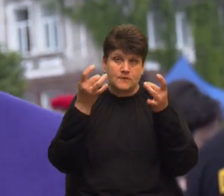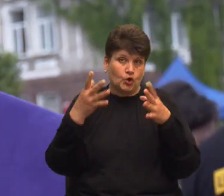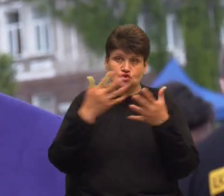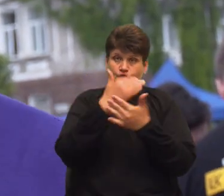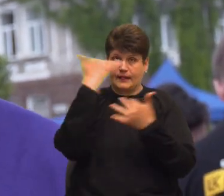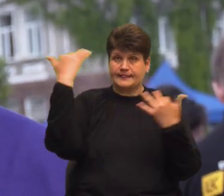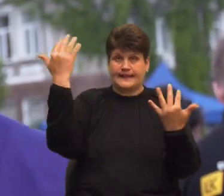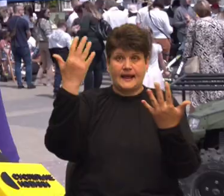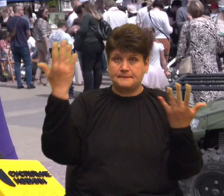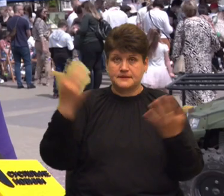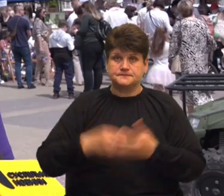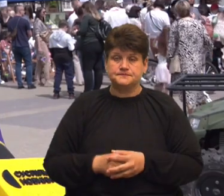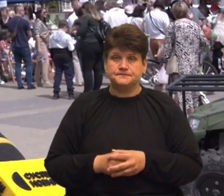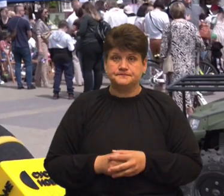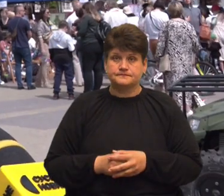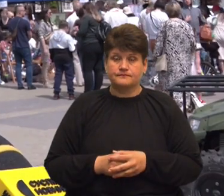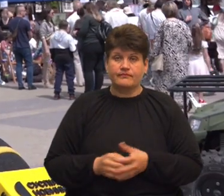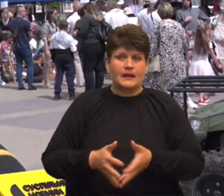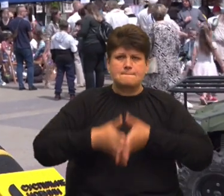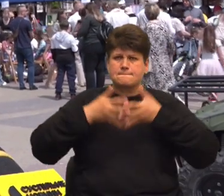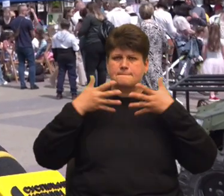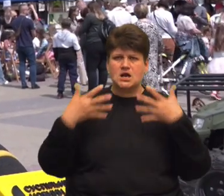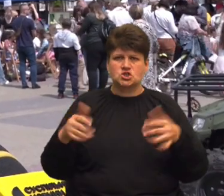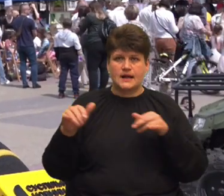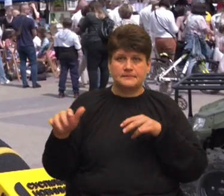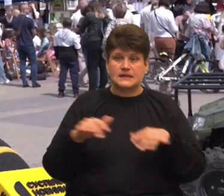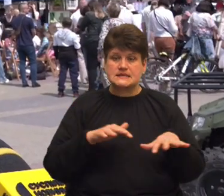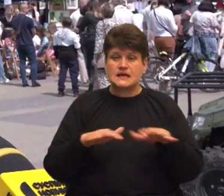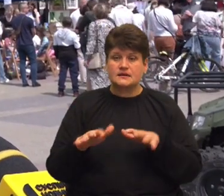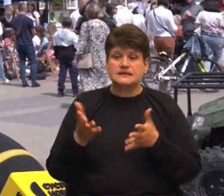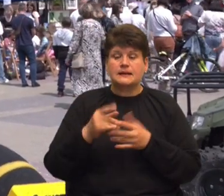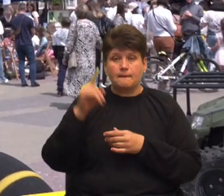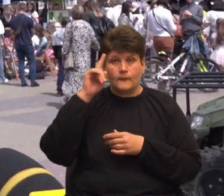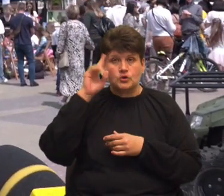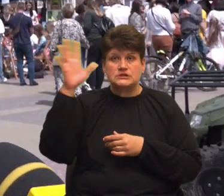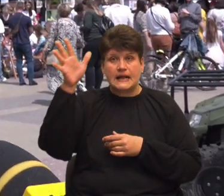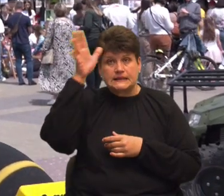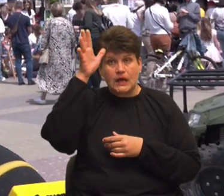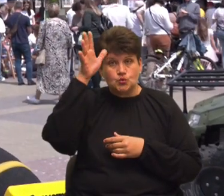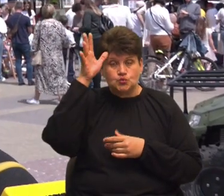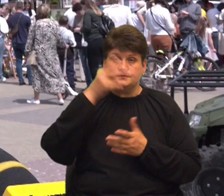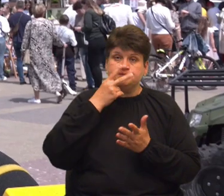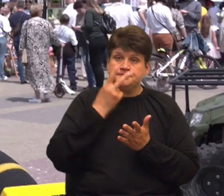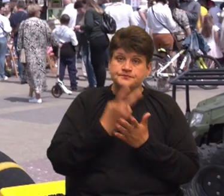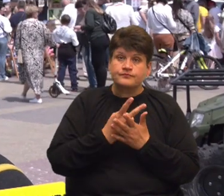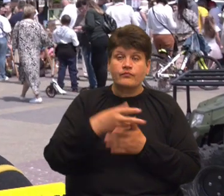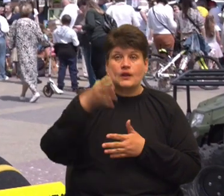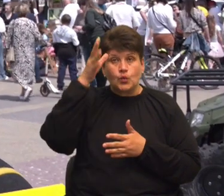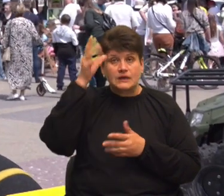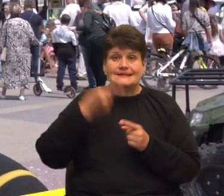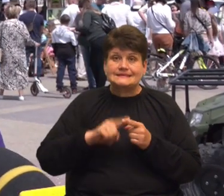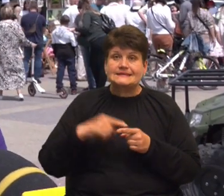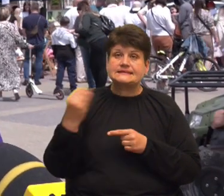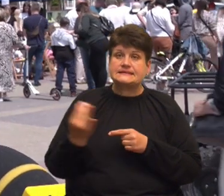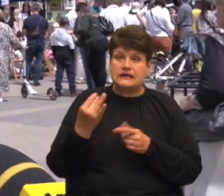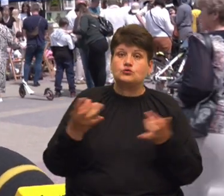фестивалю Михайло Сиротюк масштабний захід який популяризує науку доводить що наука це цікаво потрібно